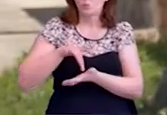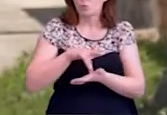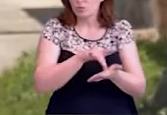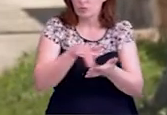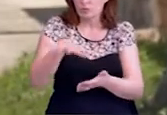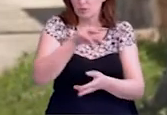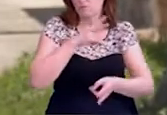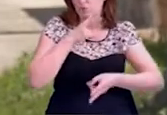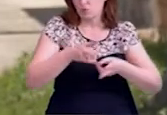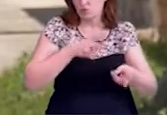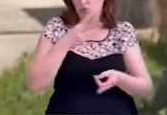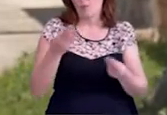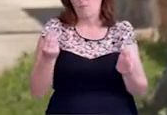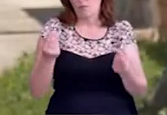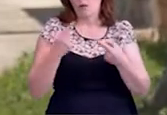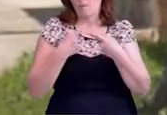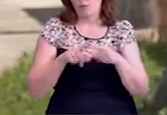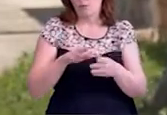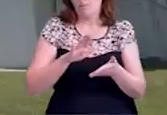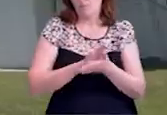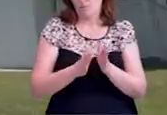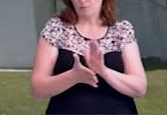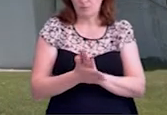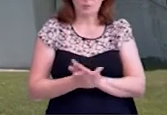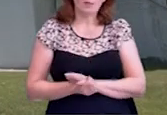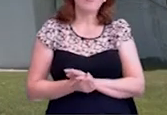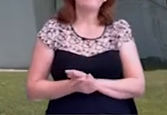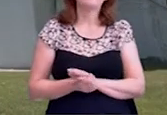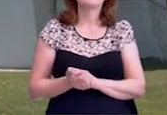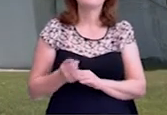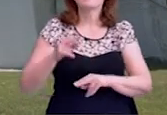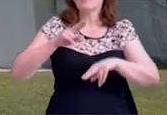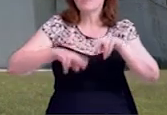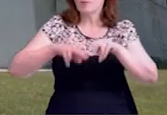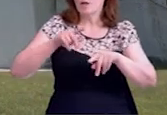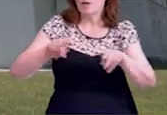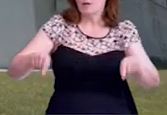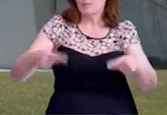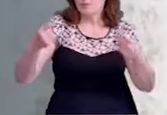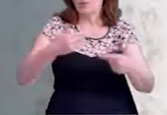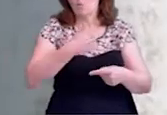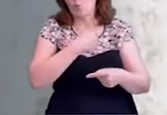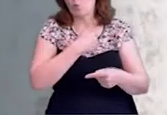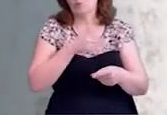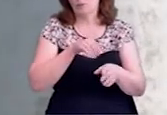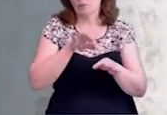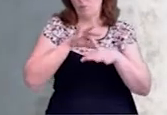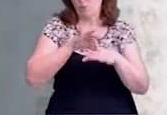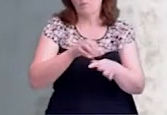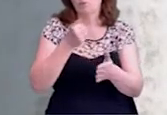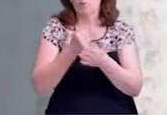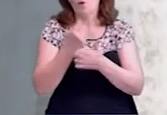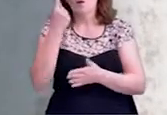на стан, матеріально-технічний стан цих об'єктів. Реставрацію в обласному центрі хочуть провести до тисячоліття утворення